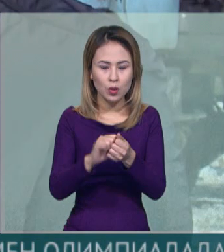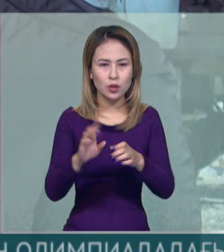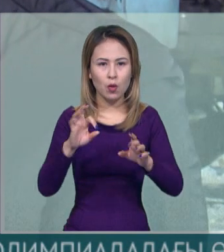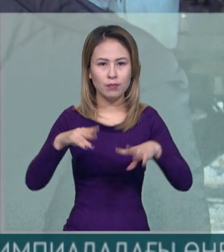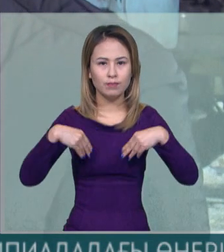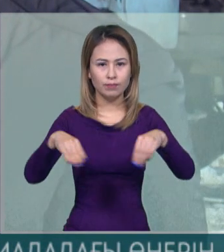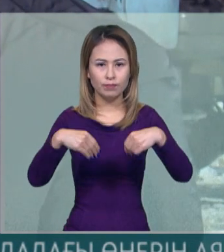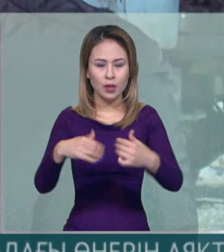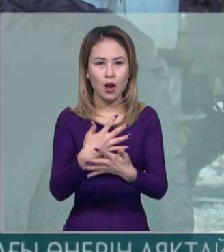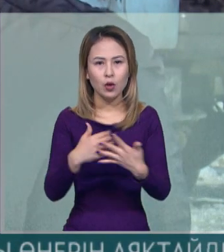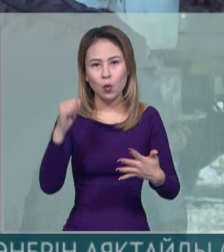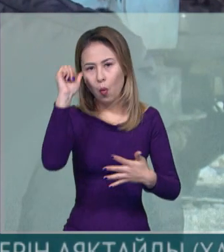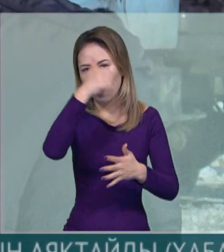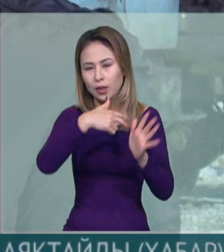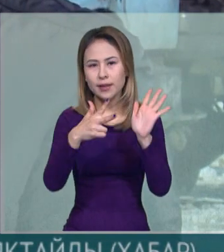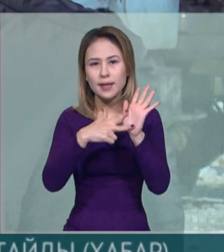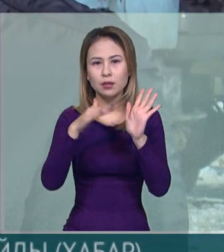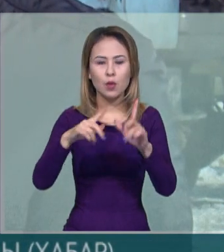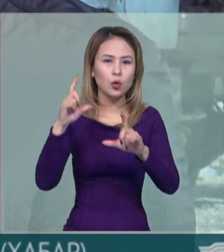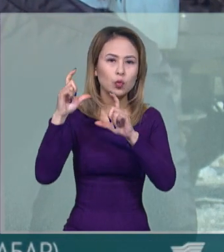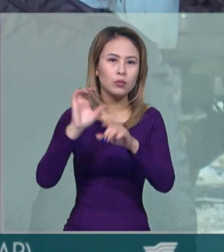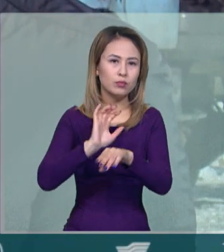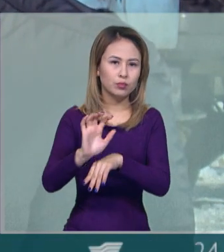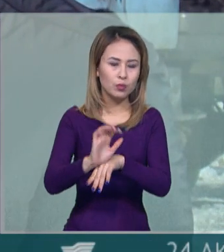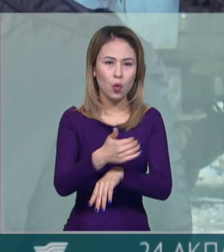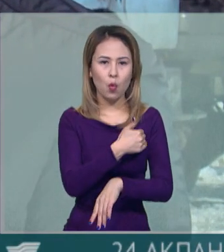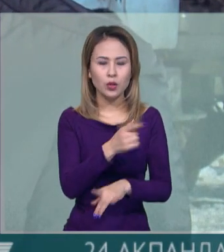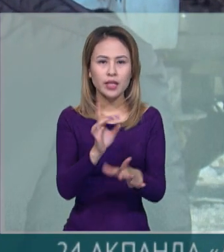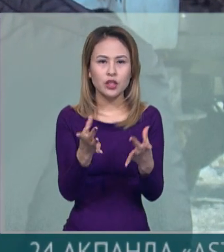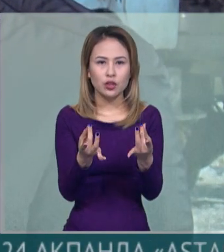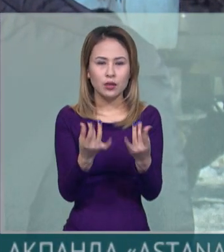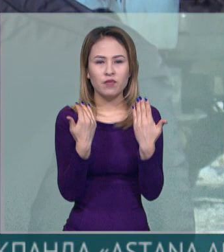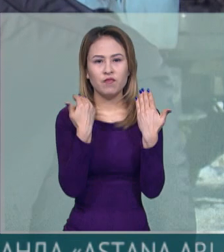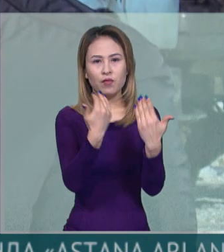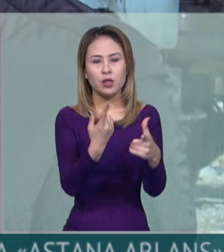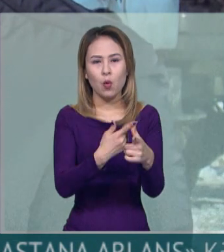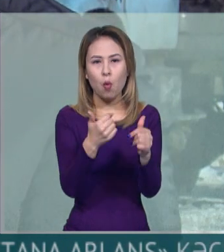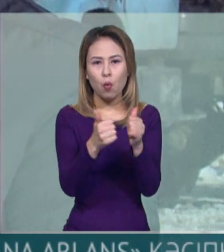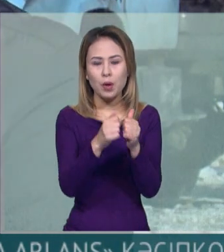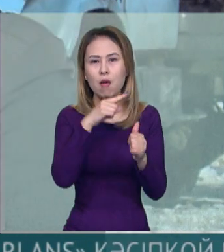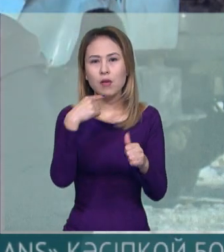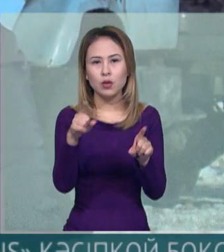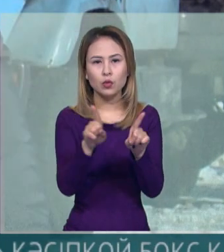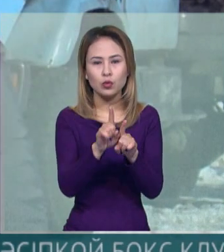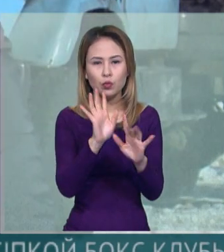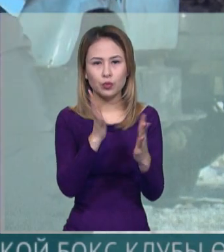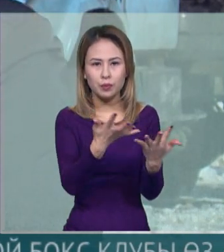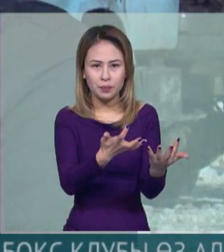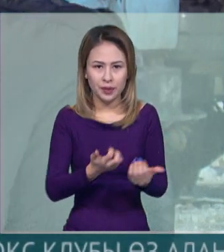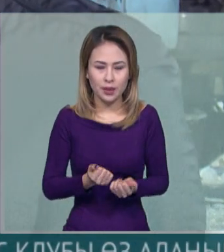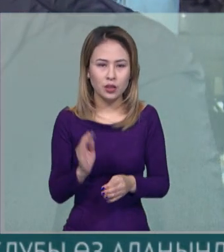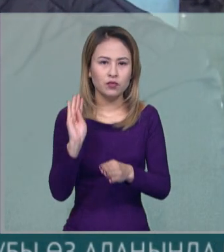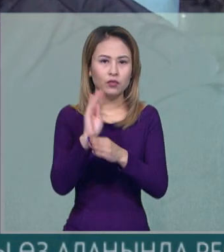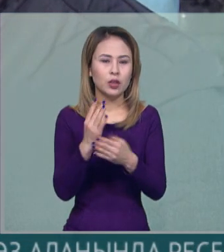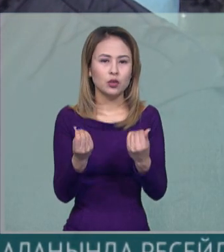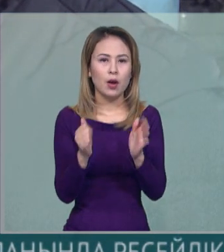тұздаймыз. Жылына 8000 тонна өнім өңдеу жоспарымызда бар. Ал шикізатты көрші облыстардан бөлек Ресейден де қабылдайтын боламыз. Сәтін